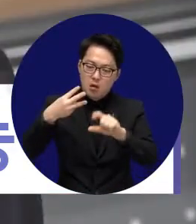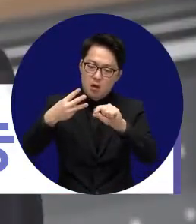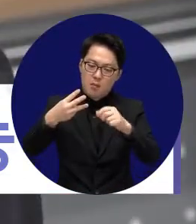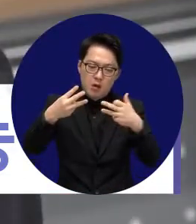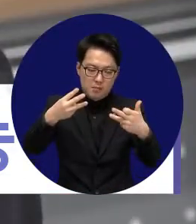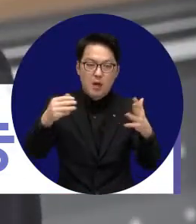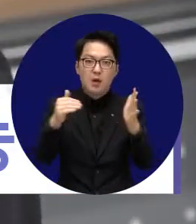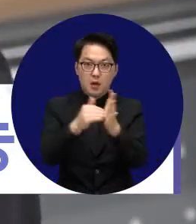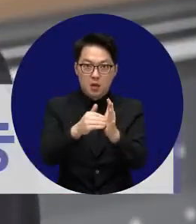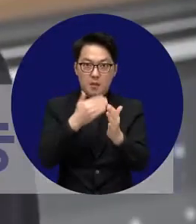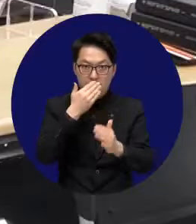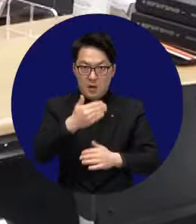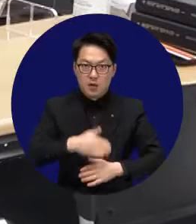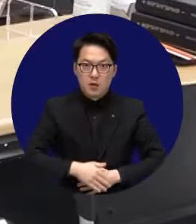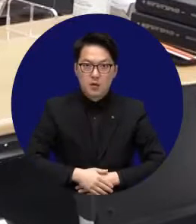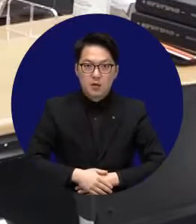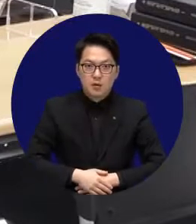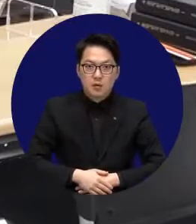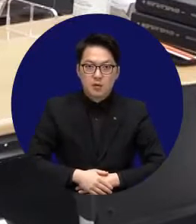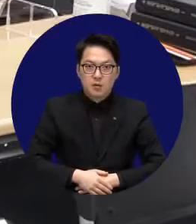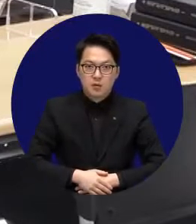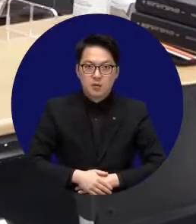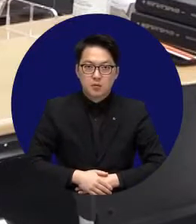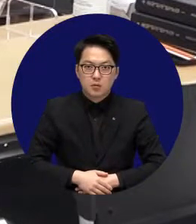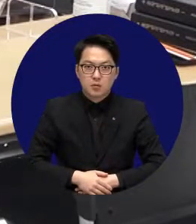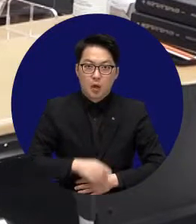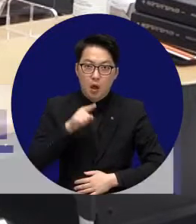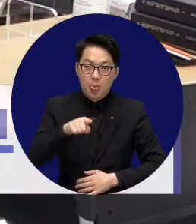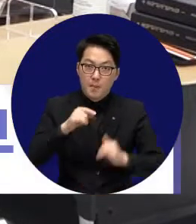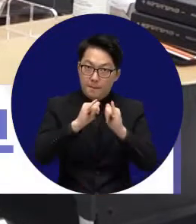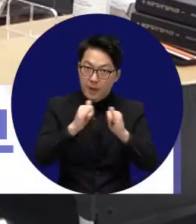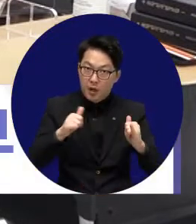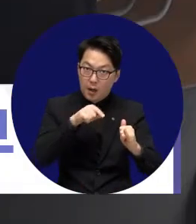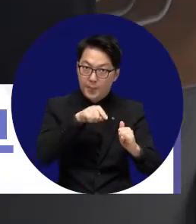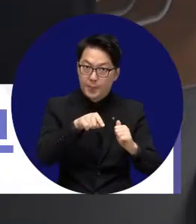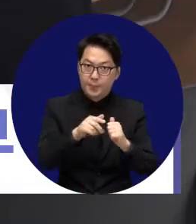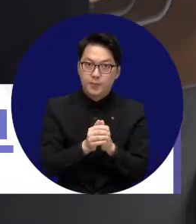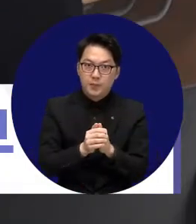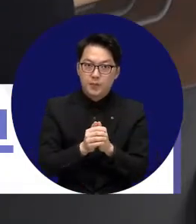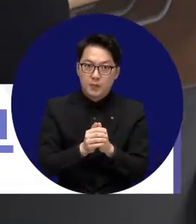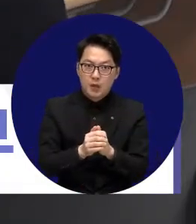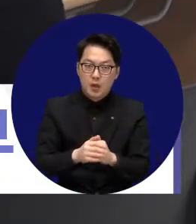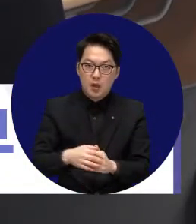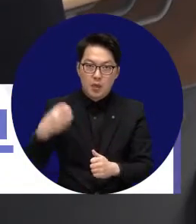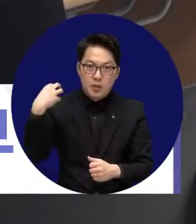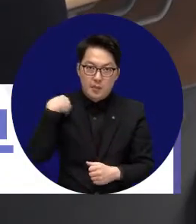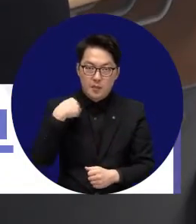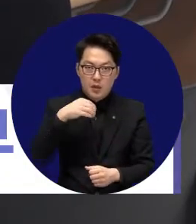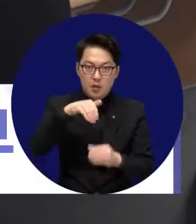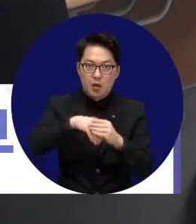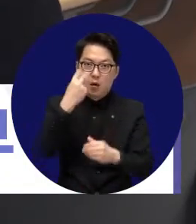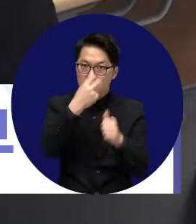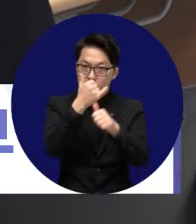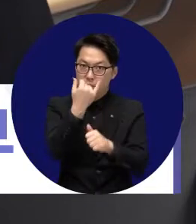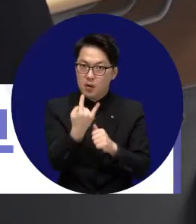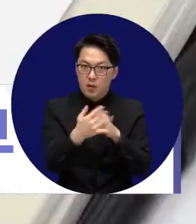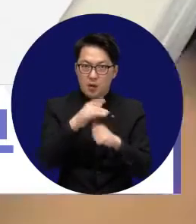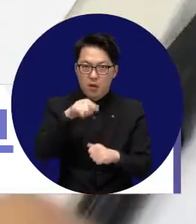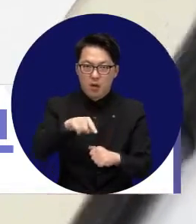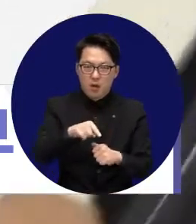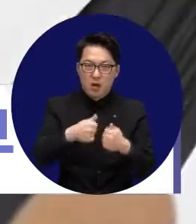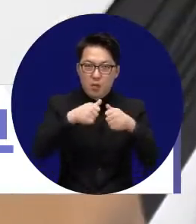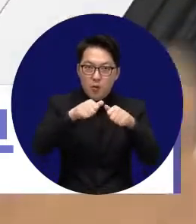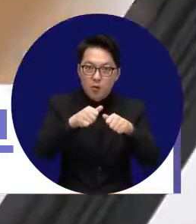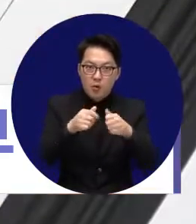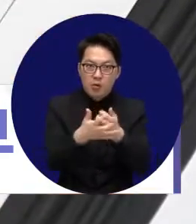18일까지 진행됩니다. 예비 후보자가 되려는 사람은 관할 선거관리위원회에 주민등록표 초본 등 피선거권에